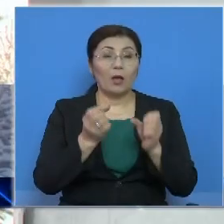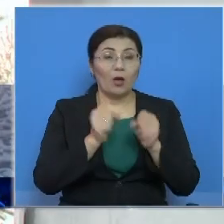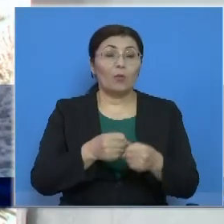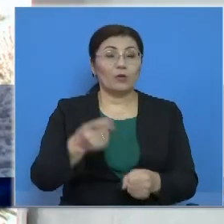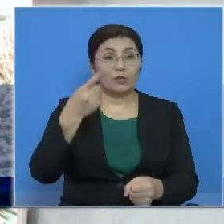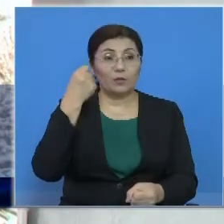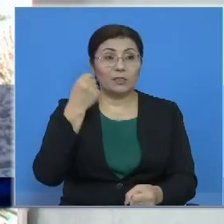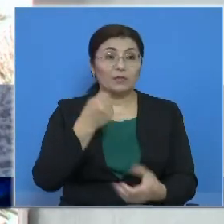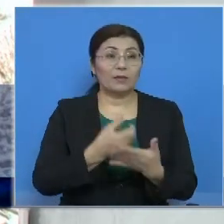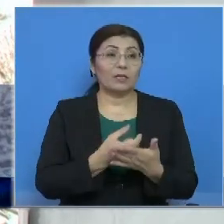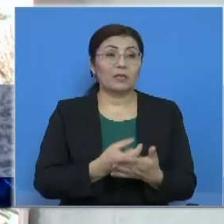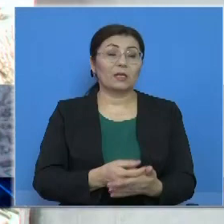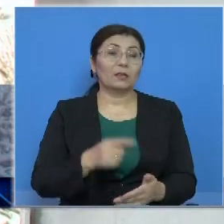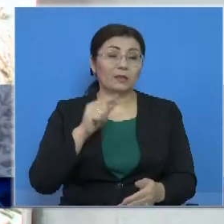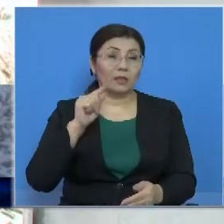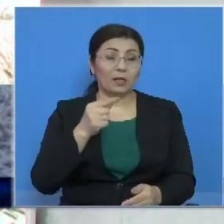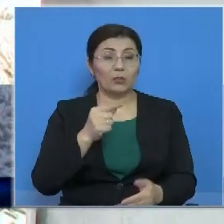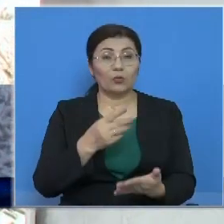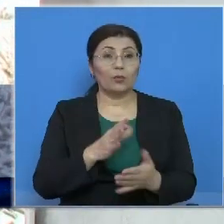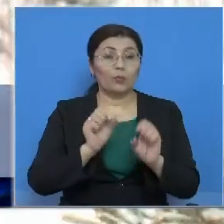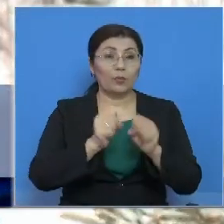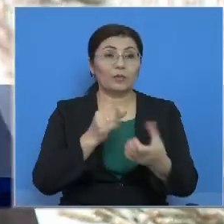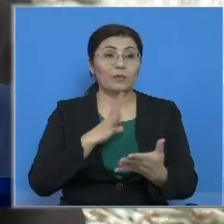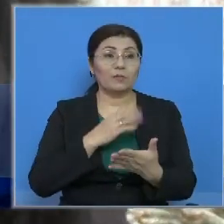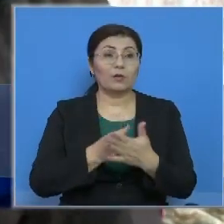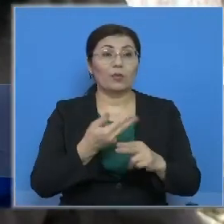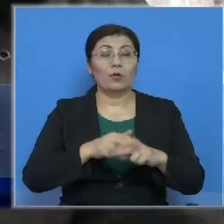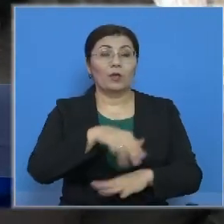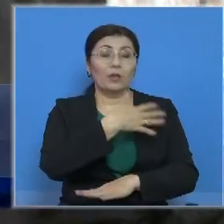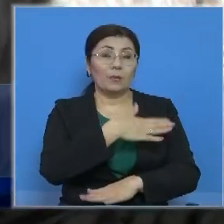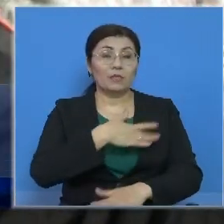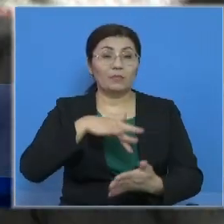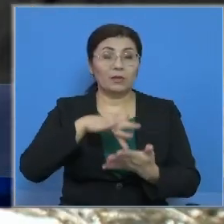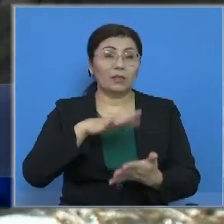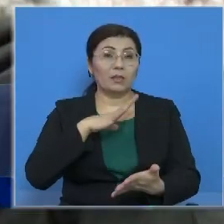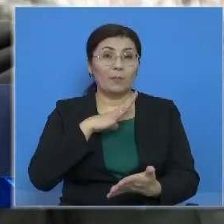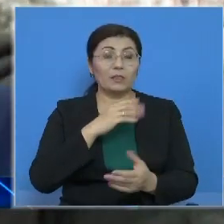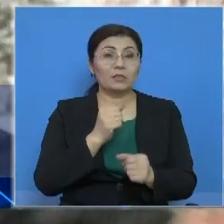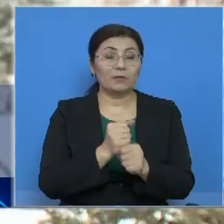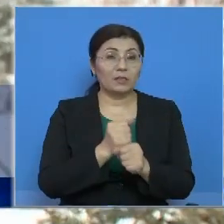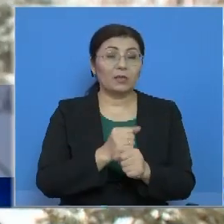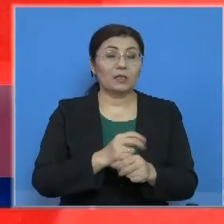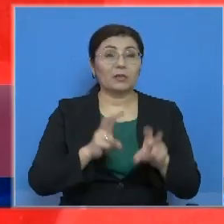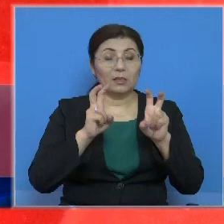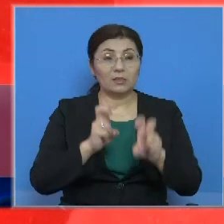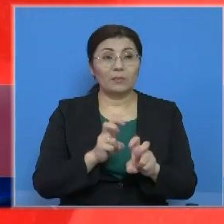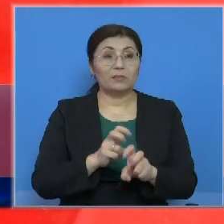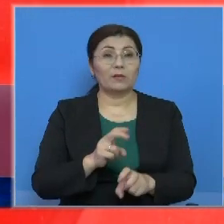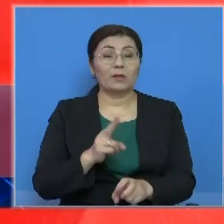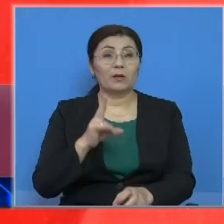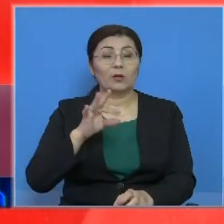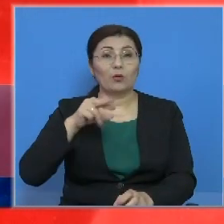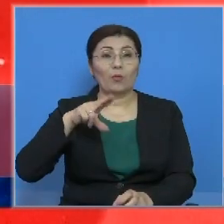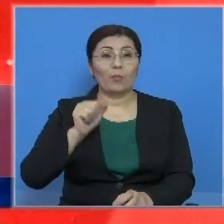этом правоохранителям, нажав одну кнопку. До этого на улицах города установили устройство со специальной SOS-кнопкой. Ей